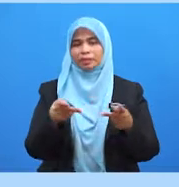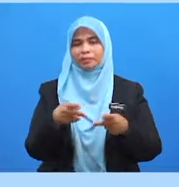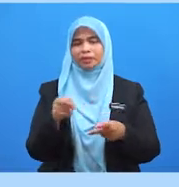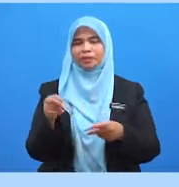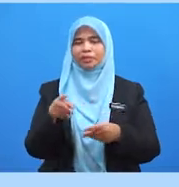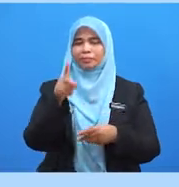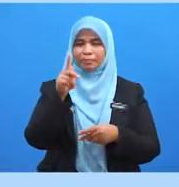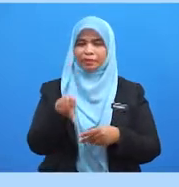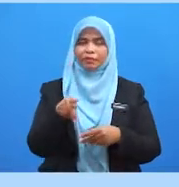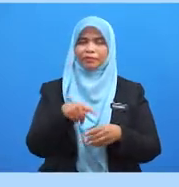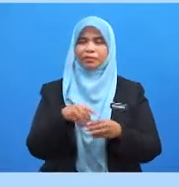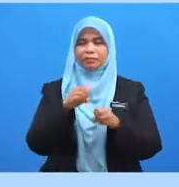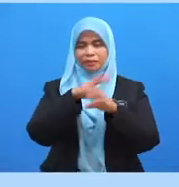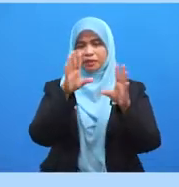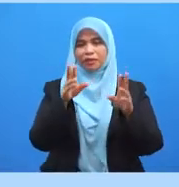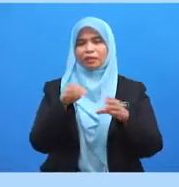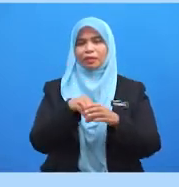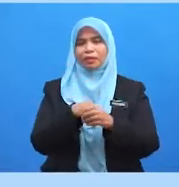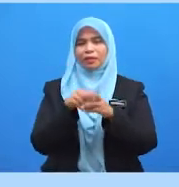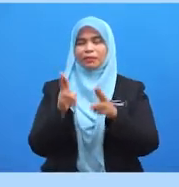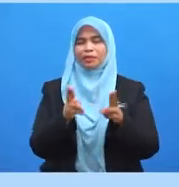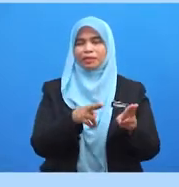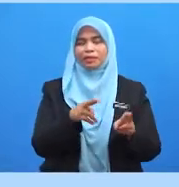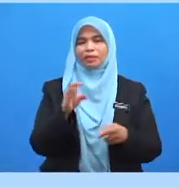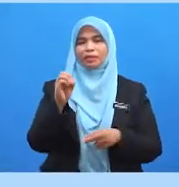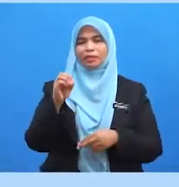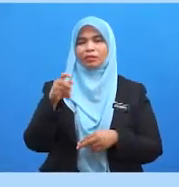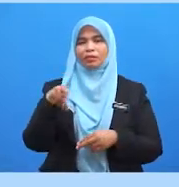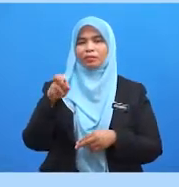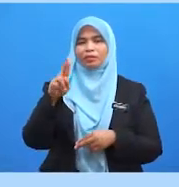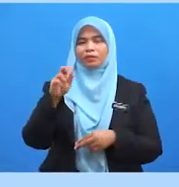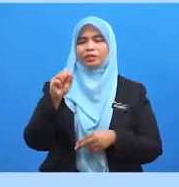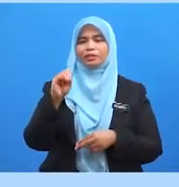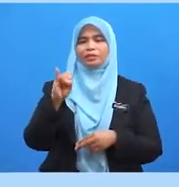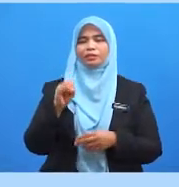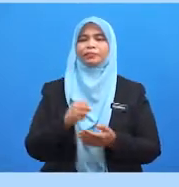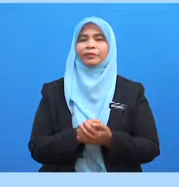perkhidmatan perlu dinyatakan dalam rancangan operasi.